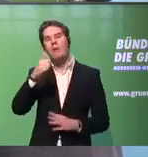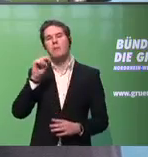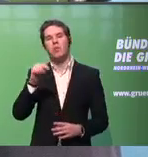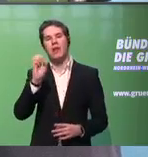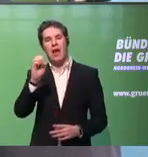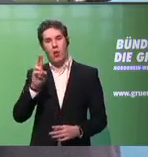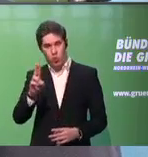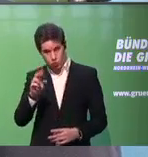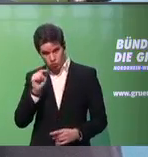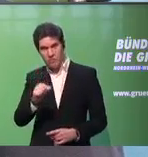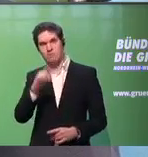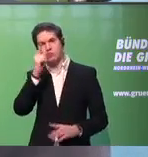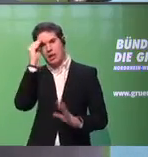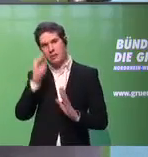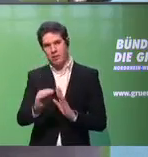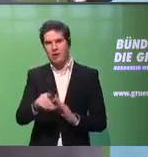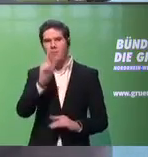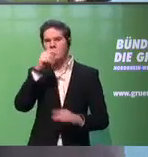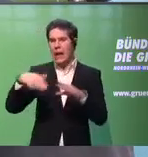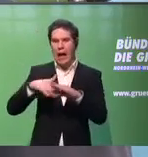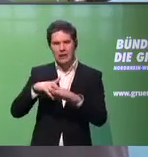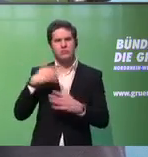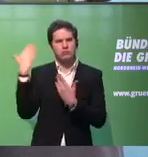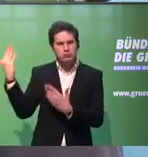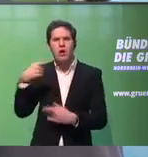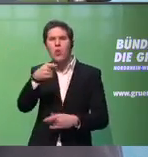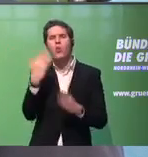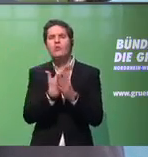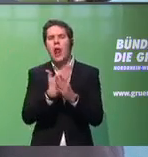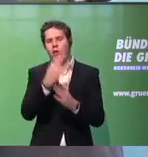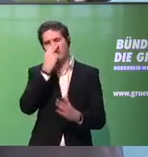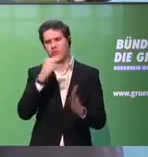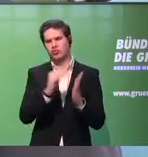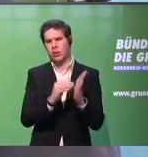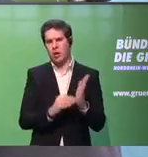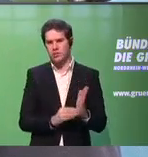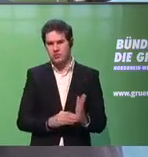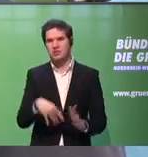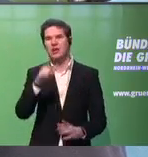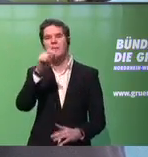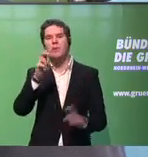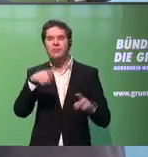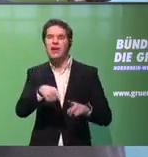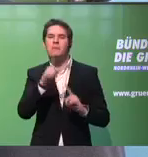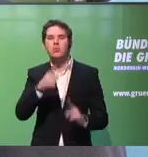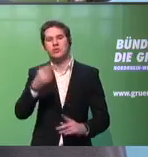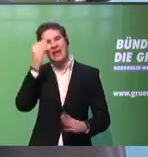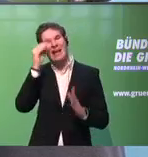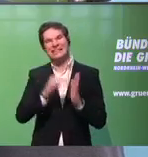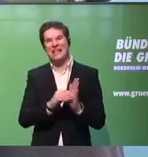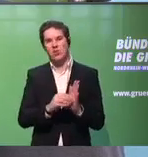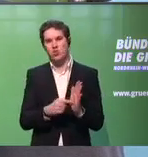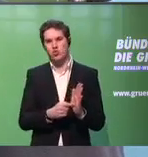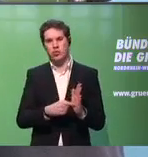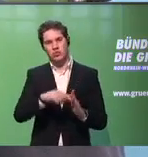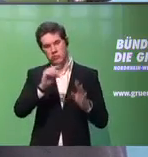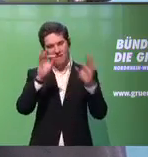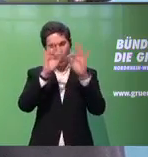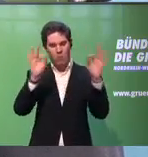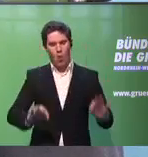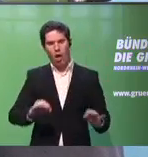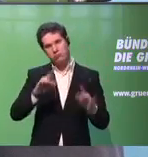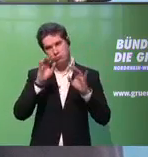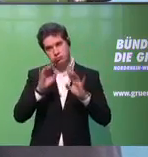www.greenprimary.eu. Das ist diese Adresse, die findet ihr auch sozusagen in den Unterlagen und füllt dann ein Registrierungsformular aus. Das heißt, wenn ihr dieses